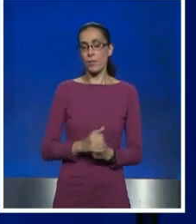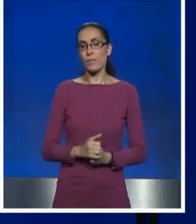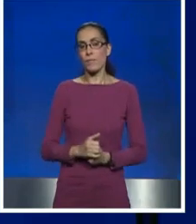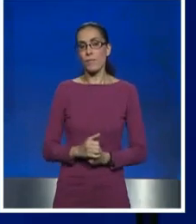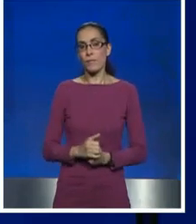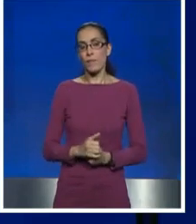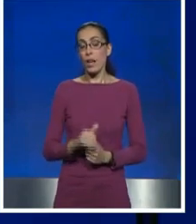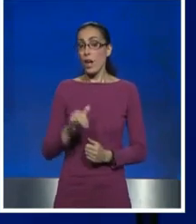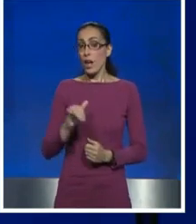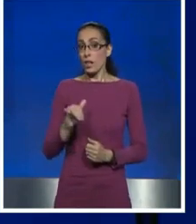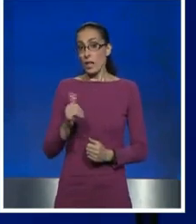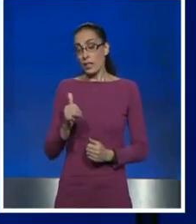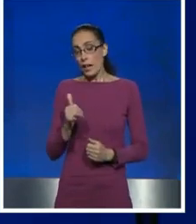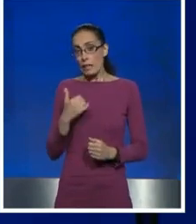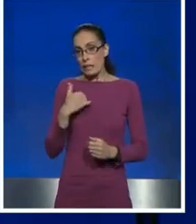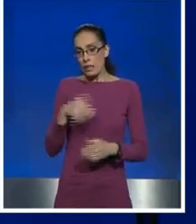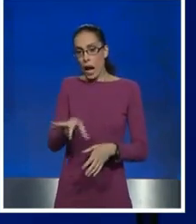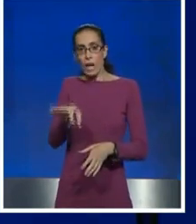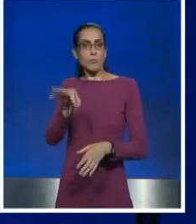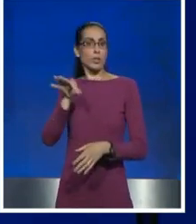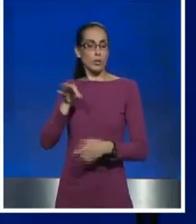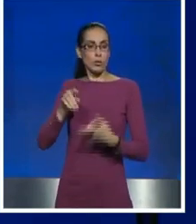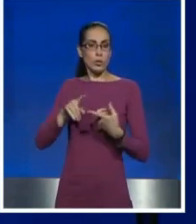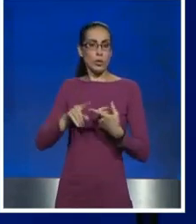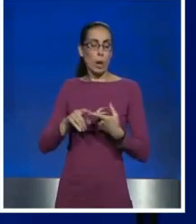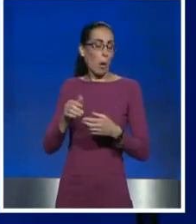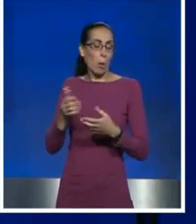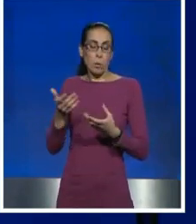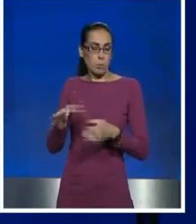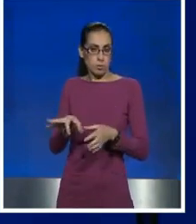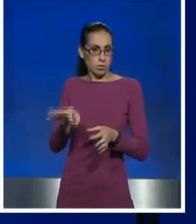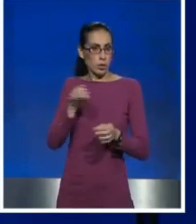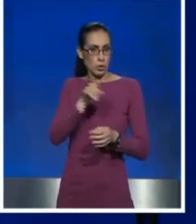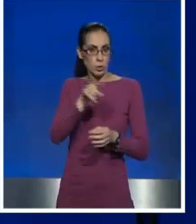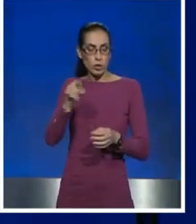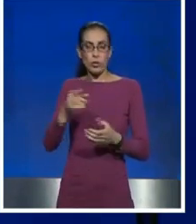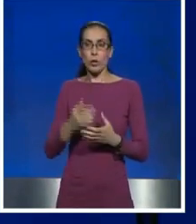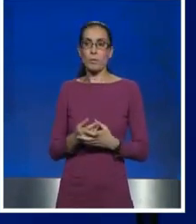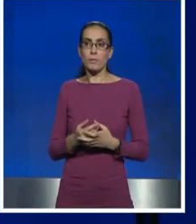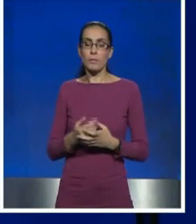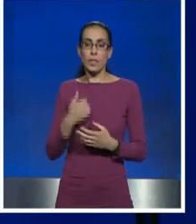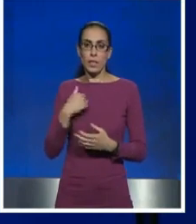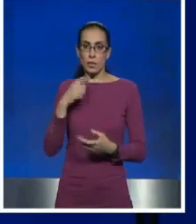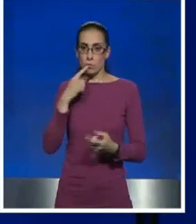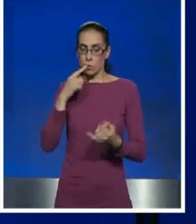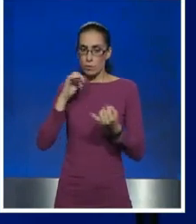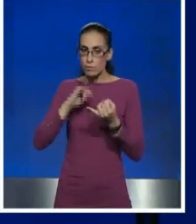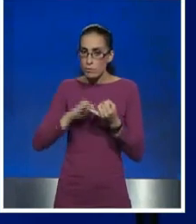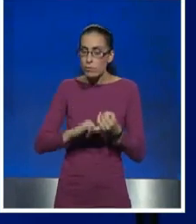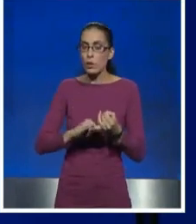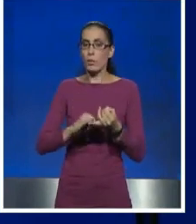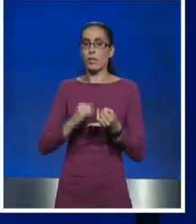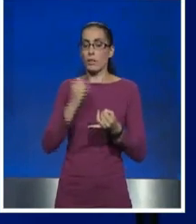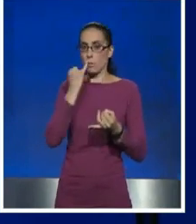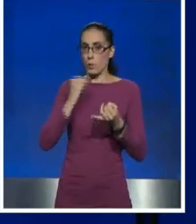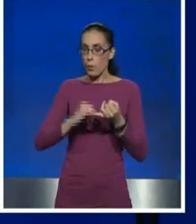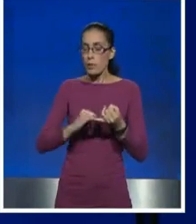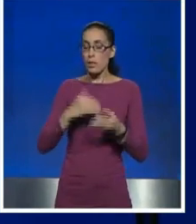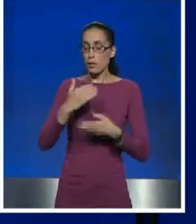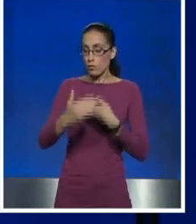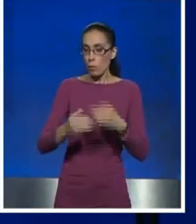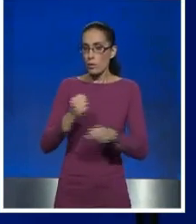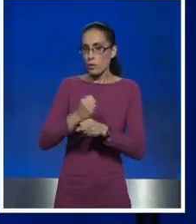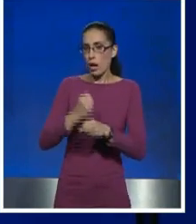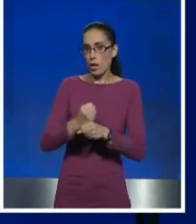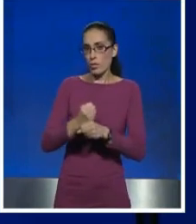jekk u meta niġi elett bħala membru tal-Parlament Ewropew, jiena naħlef jiena lest nimpenja ruħi biex